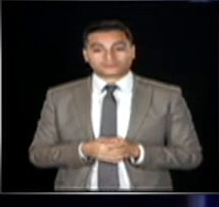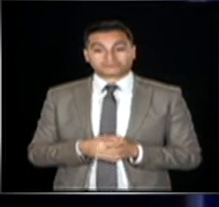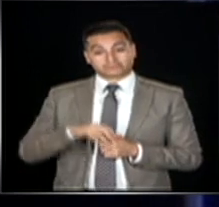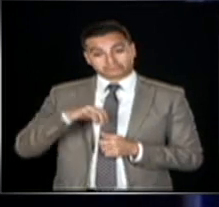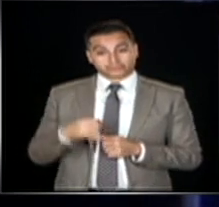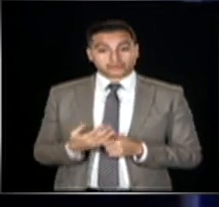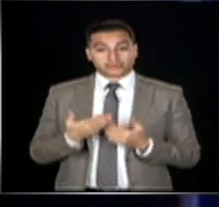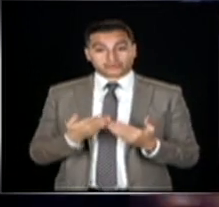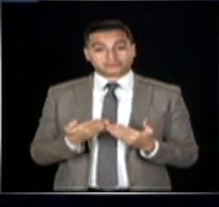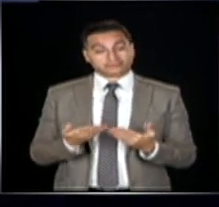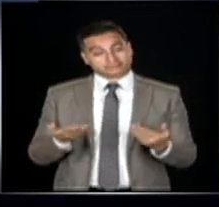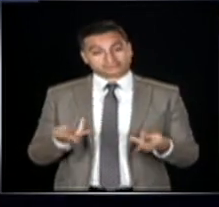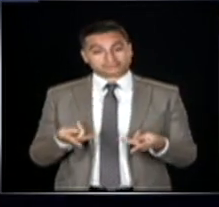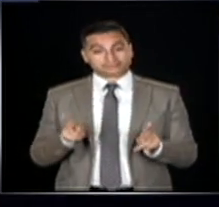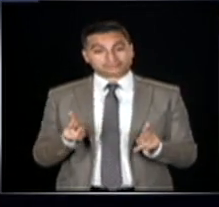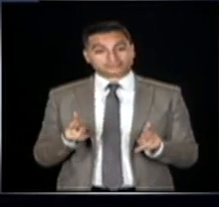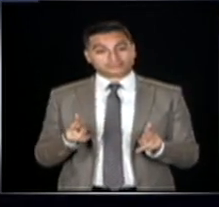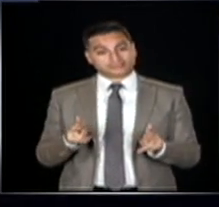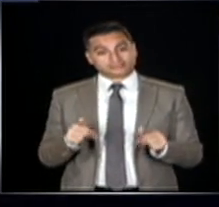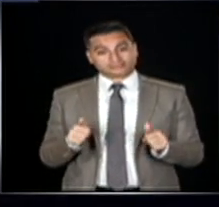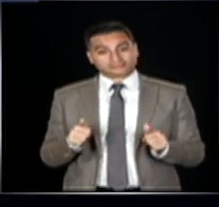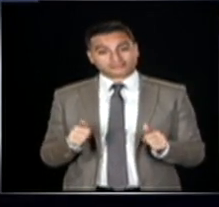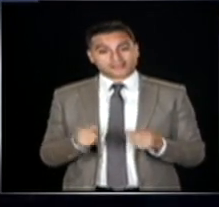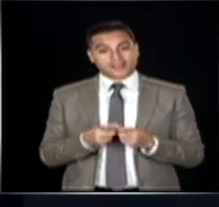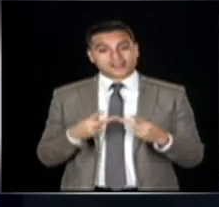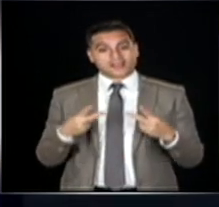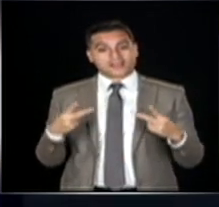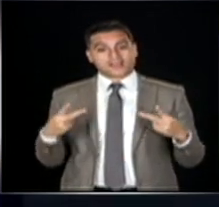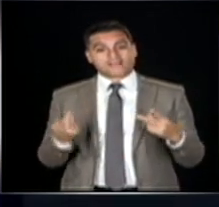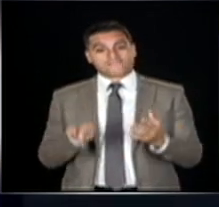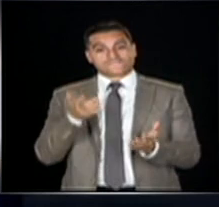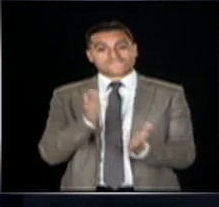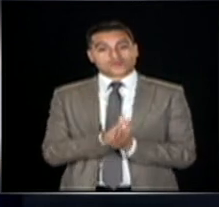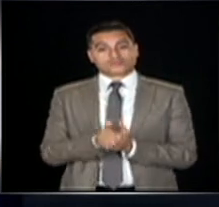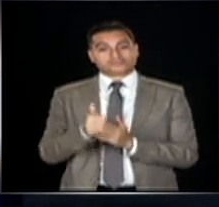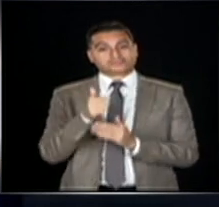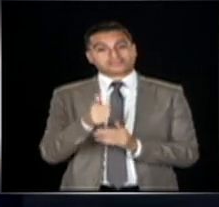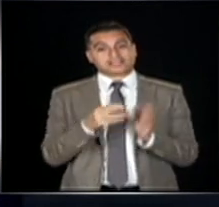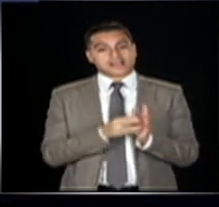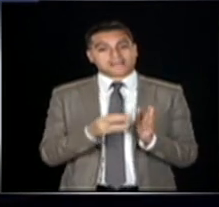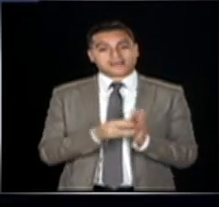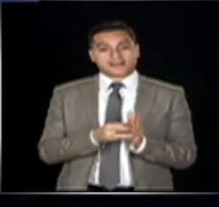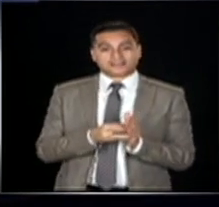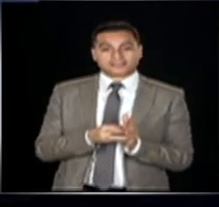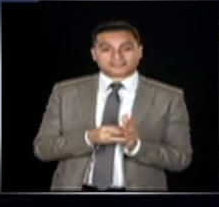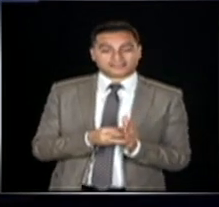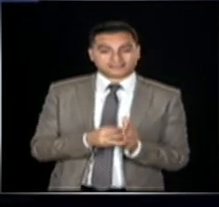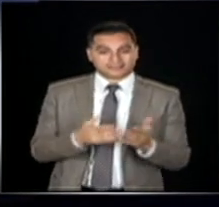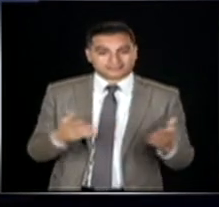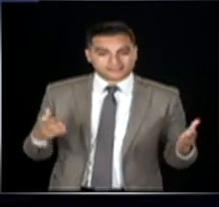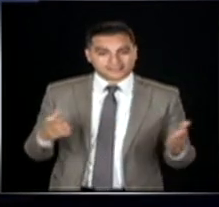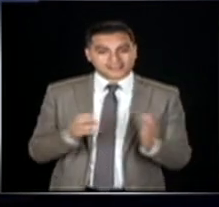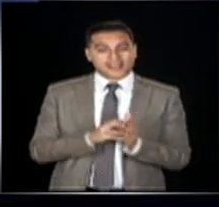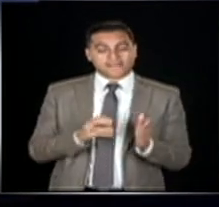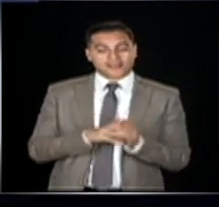جوكر، يا سلام يا سلام، أخيرا الحظ يبتسم لجامعة بنها. إجابة غلط. مش ممكن